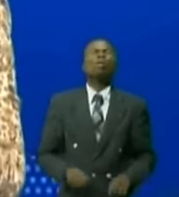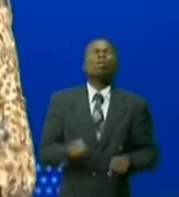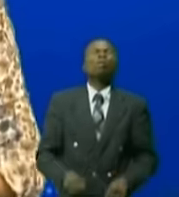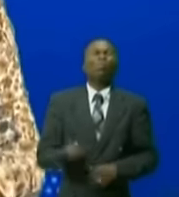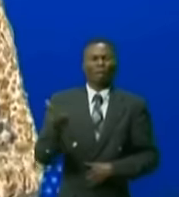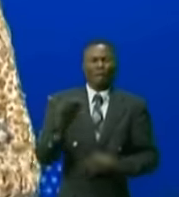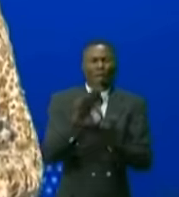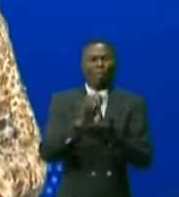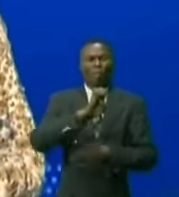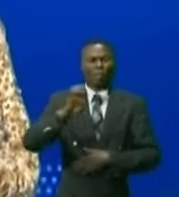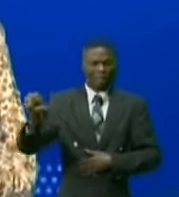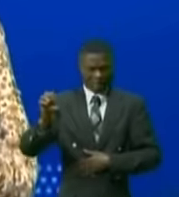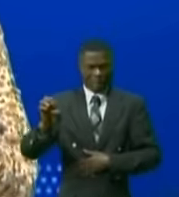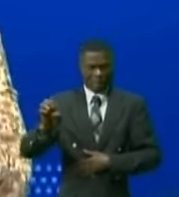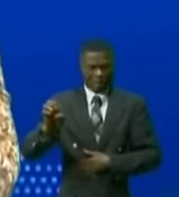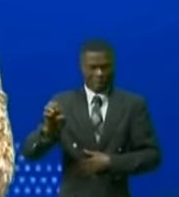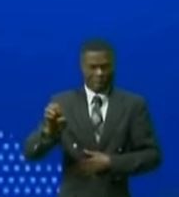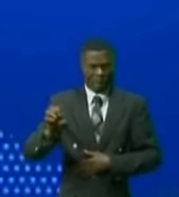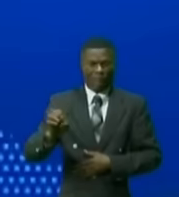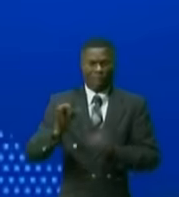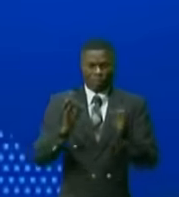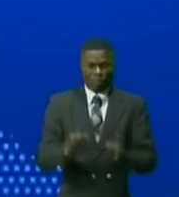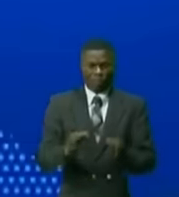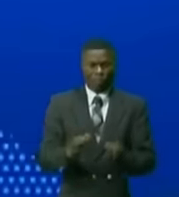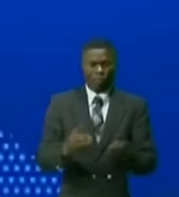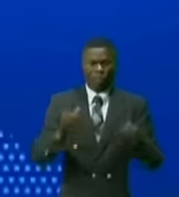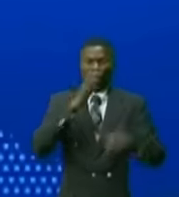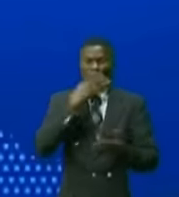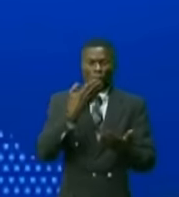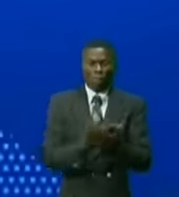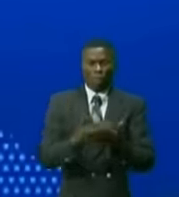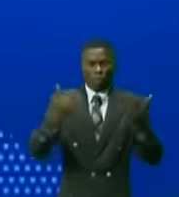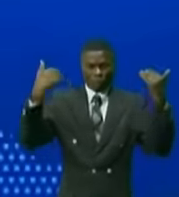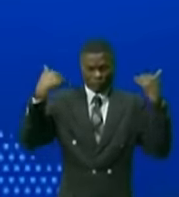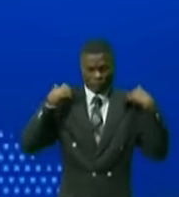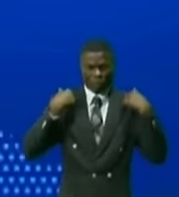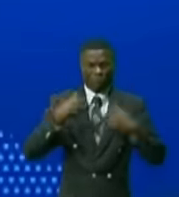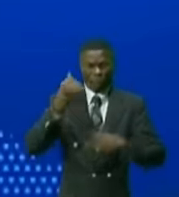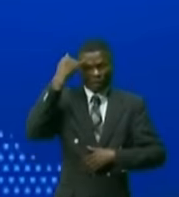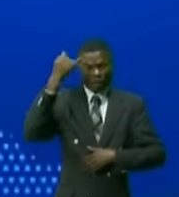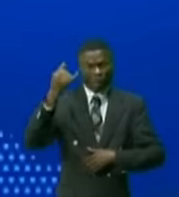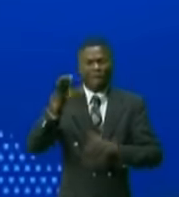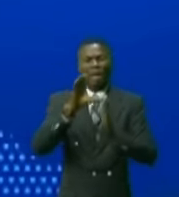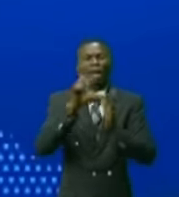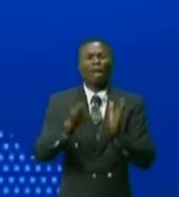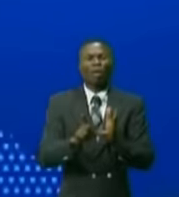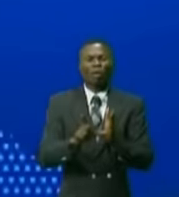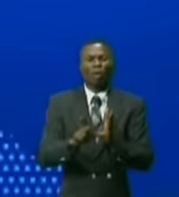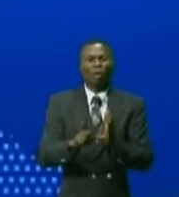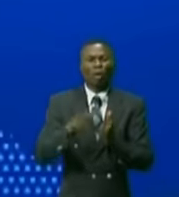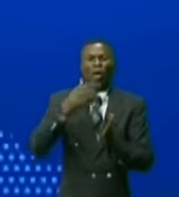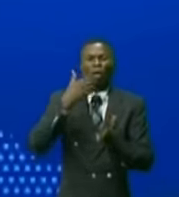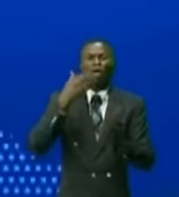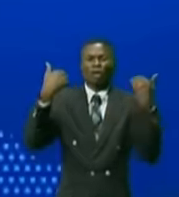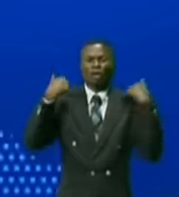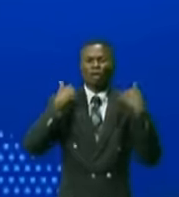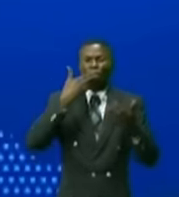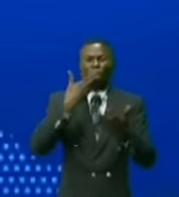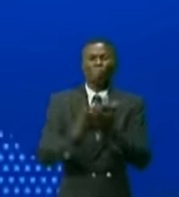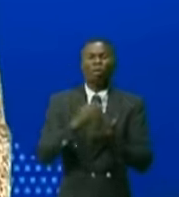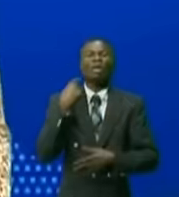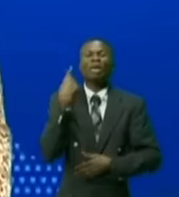c'est la population de certains pays. Vous parlez de bons dirigeants. Selon vous, quels sont les critères d'un bon dirigeant? Le